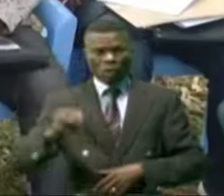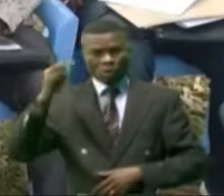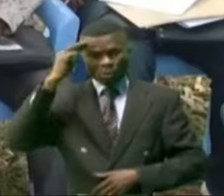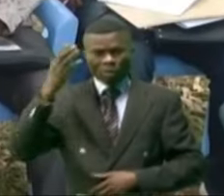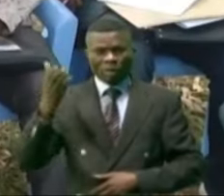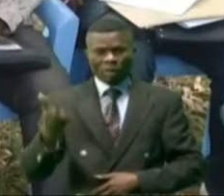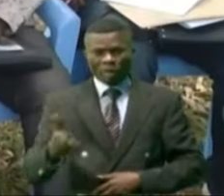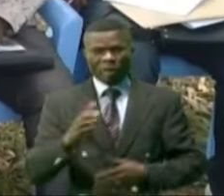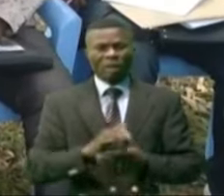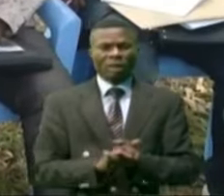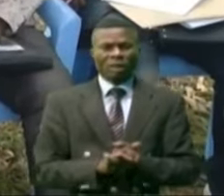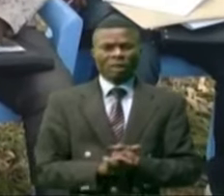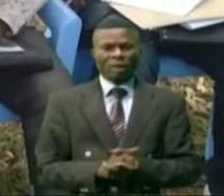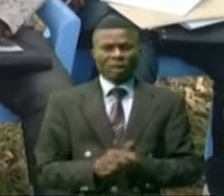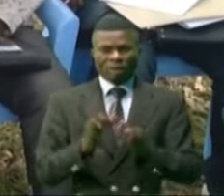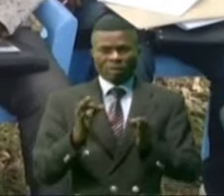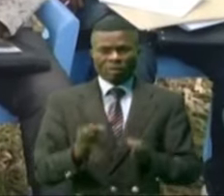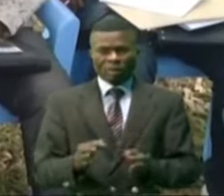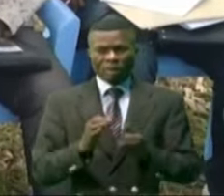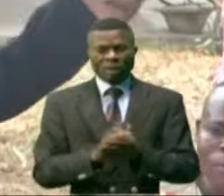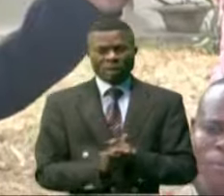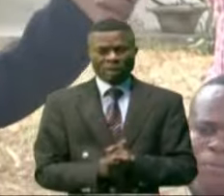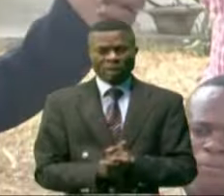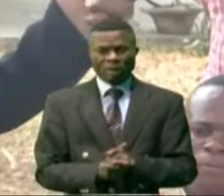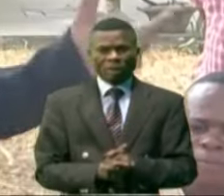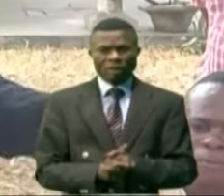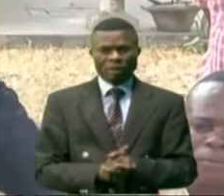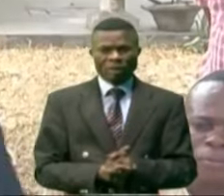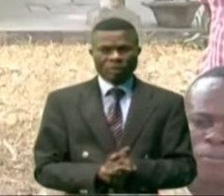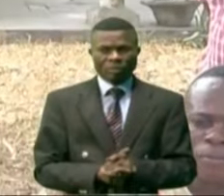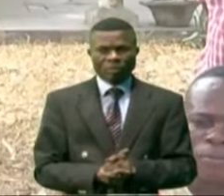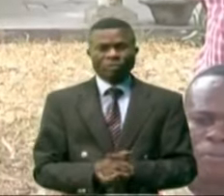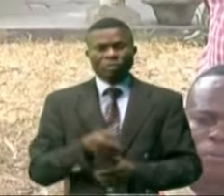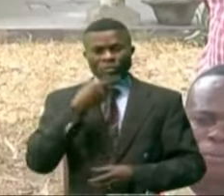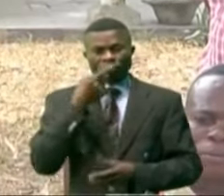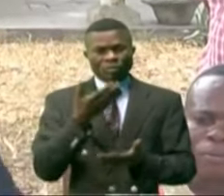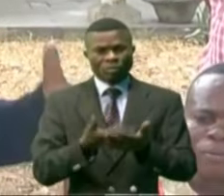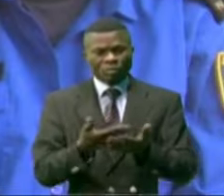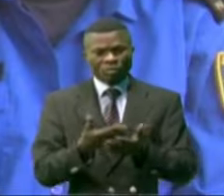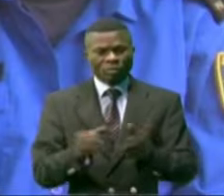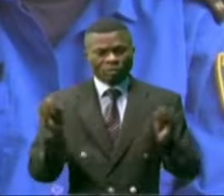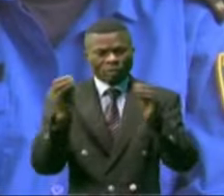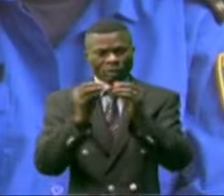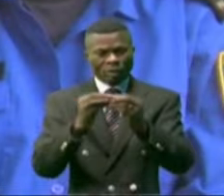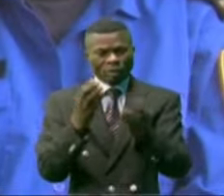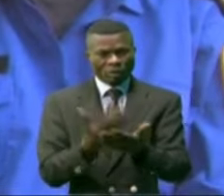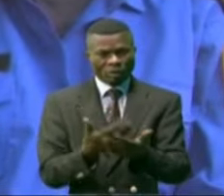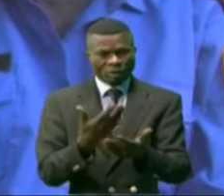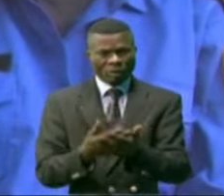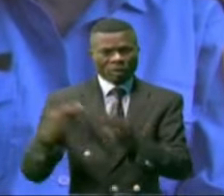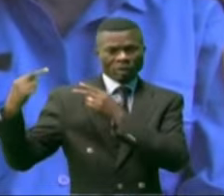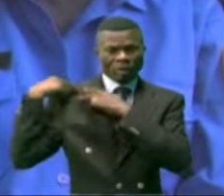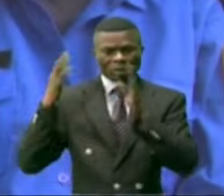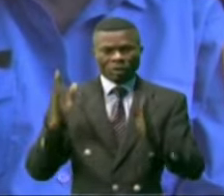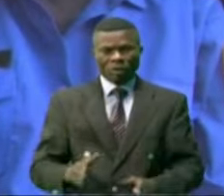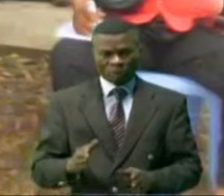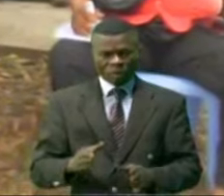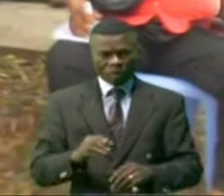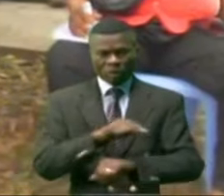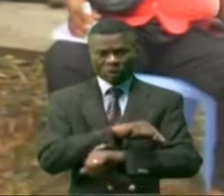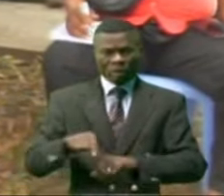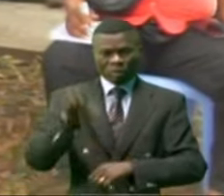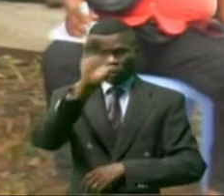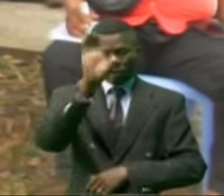Le bourgmestre de cette municipalité, Séverin Lumbu Malamba, a réuni en urgence les responsables des services de sécurité